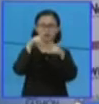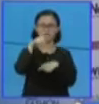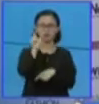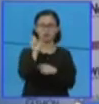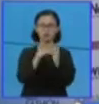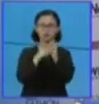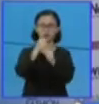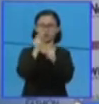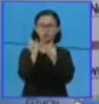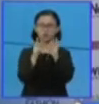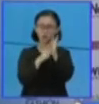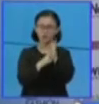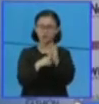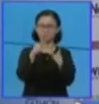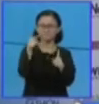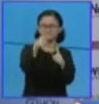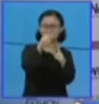ini bisa tercapai hingga akhir